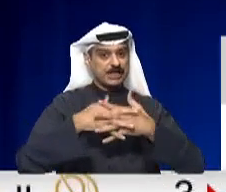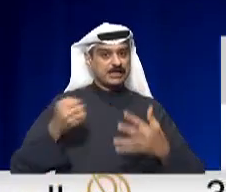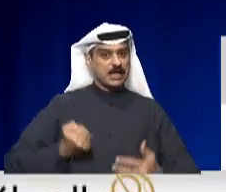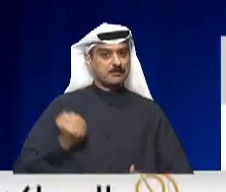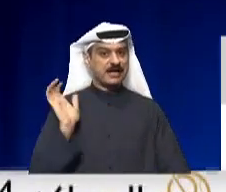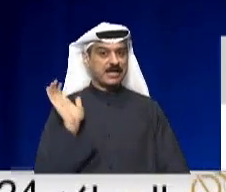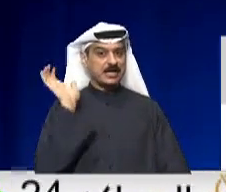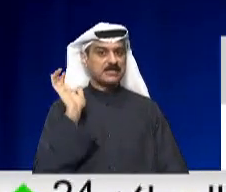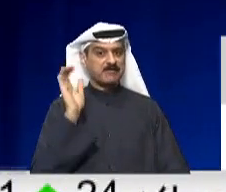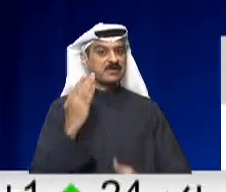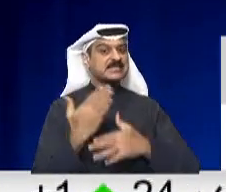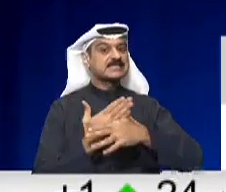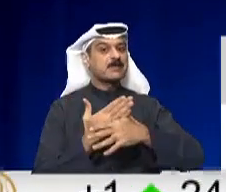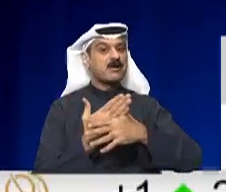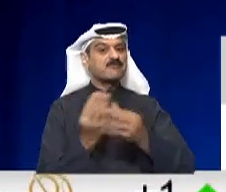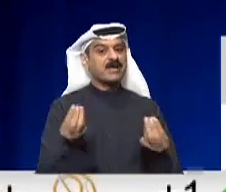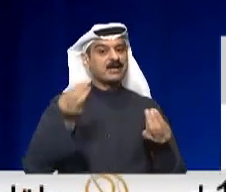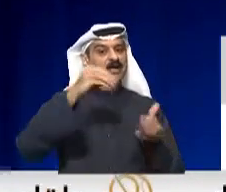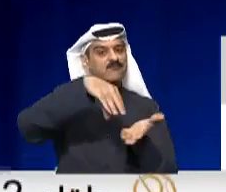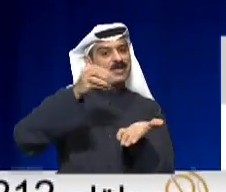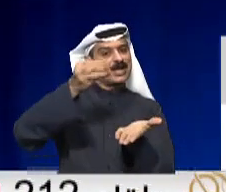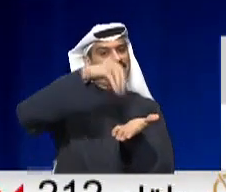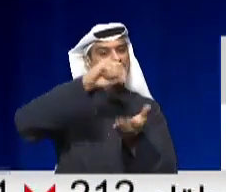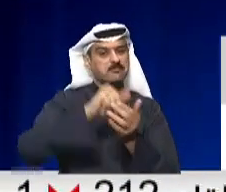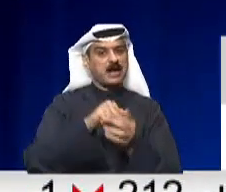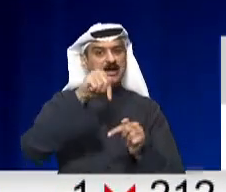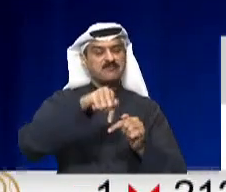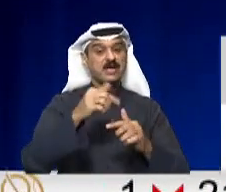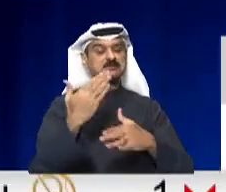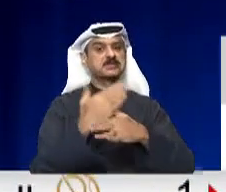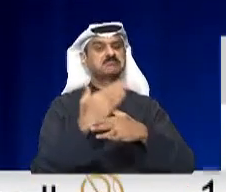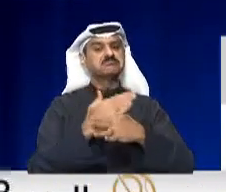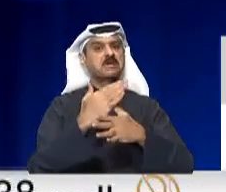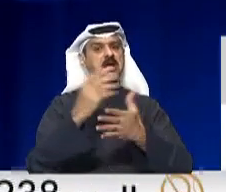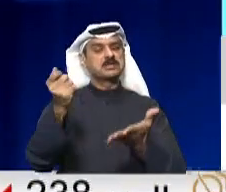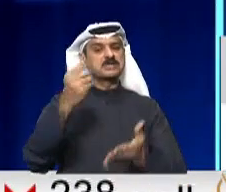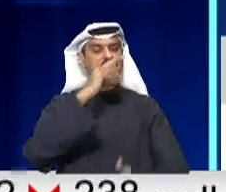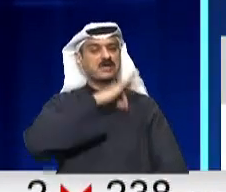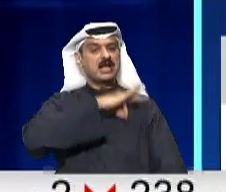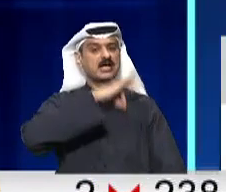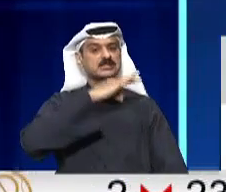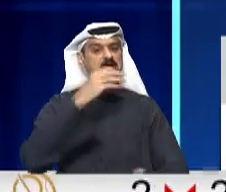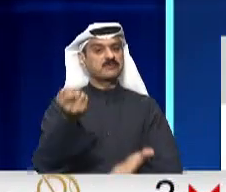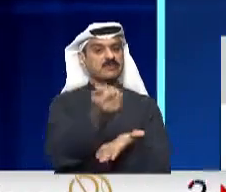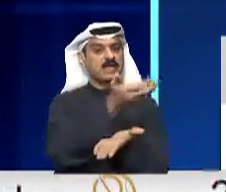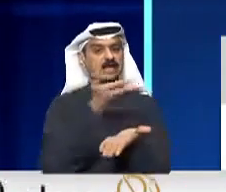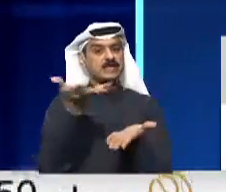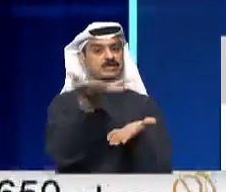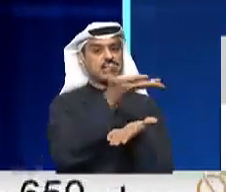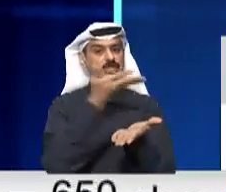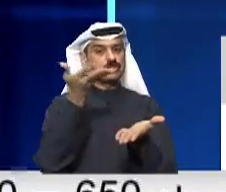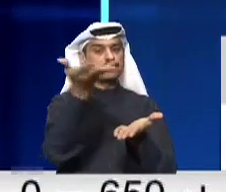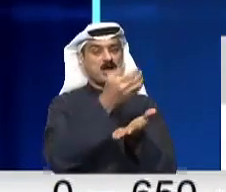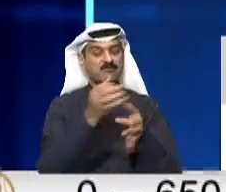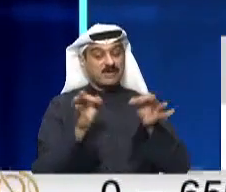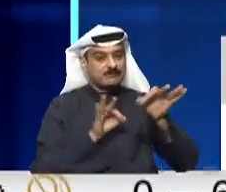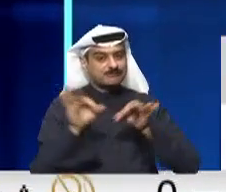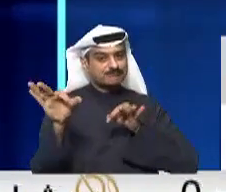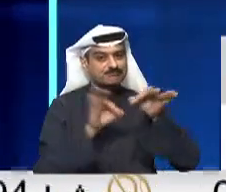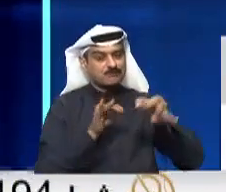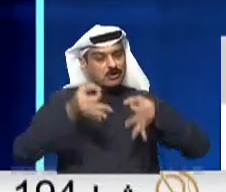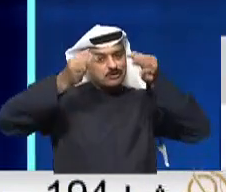الأرباح السنوي إلى التحسن الكبير الذي طرأ على صافي الدخل من الاستثمار بسبب استراتيجية